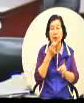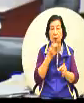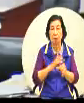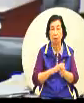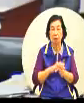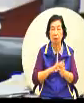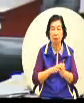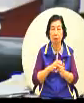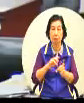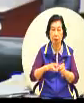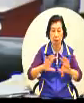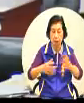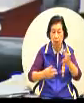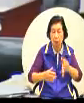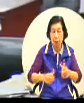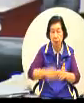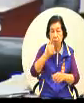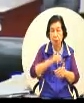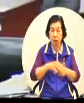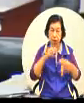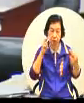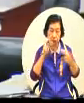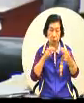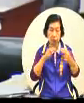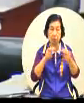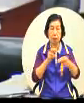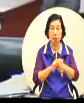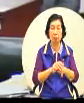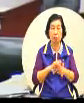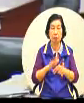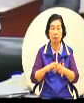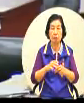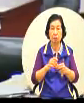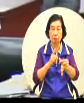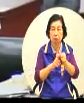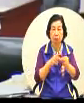见面的时候，我是觉得中央部会的首长